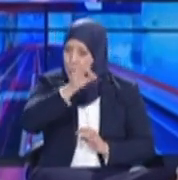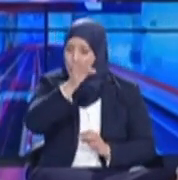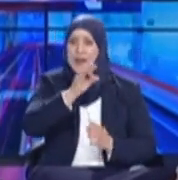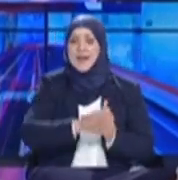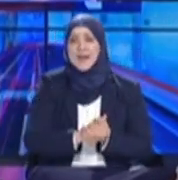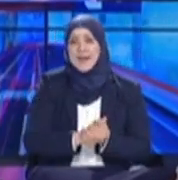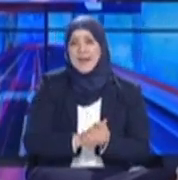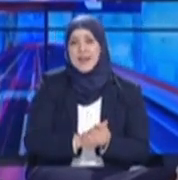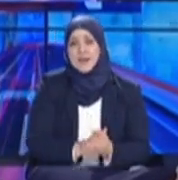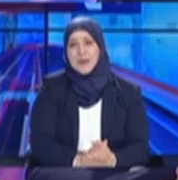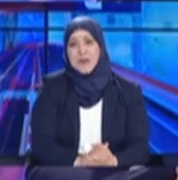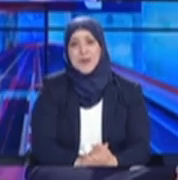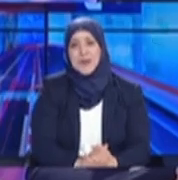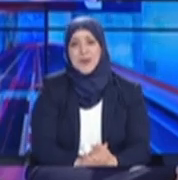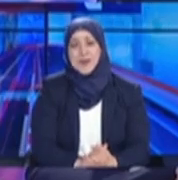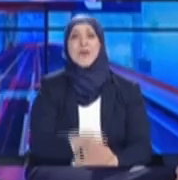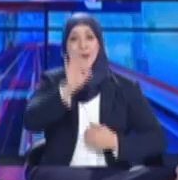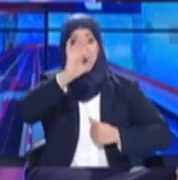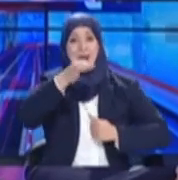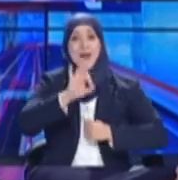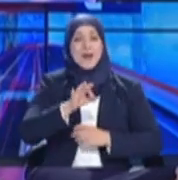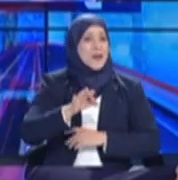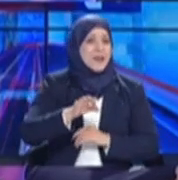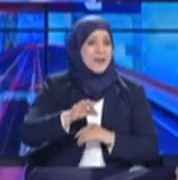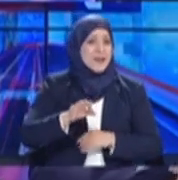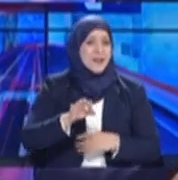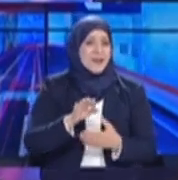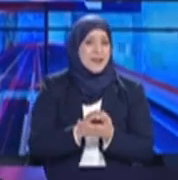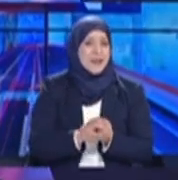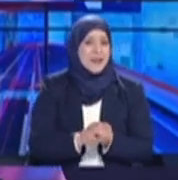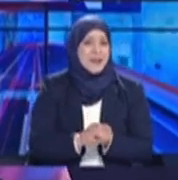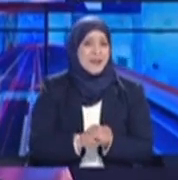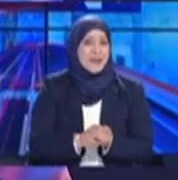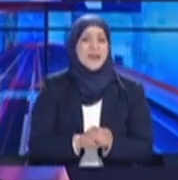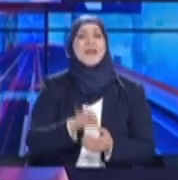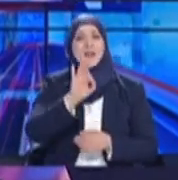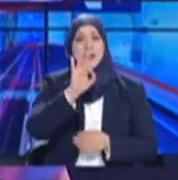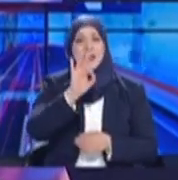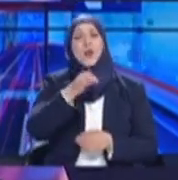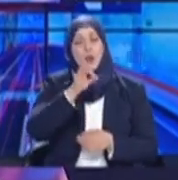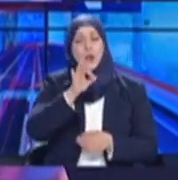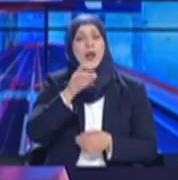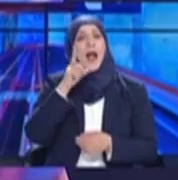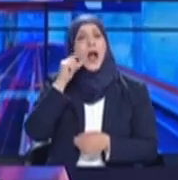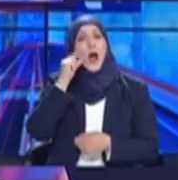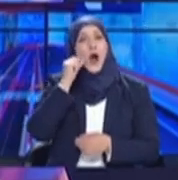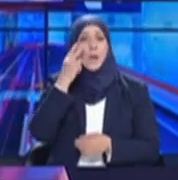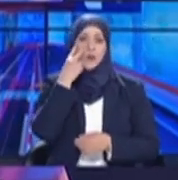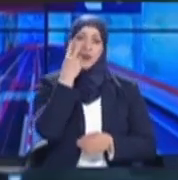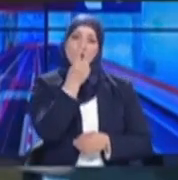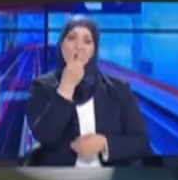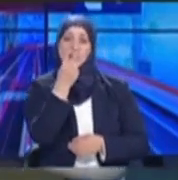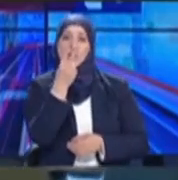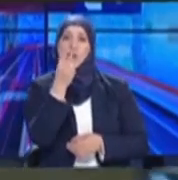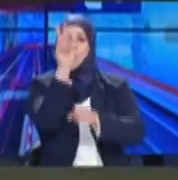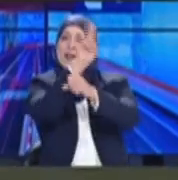حتى حتى نجيب اكيد اكيد اكيد نور دين الزميله دينا شويه بطبيعه الحال